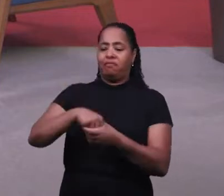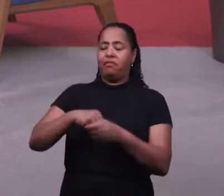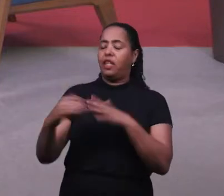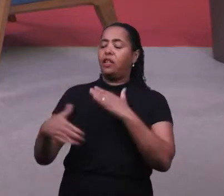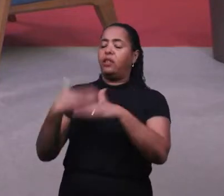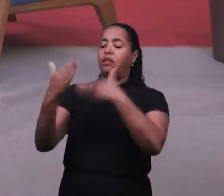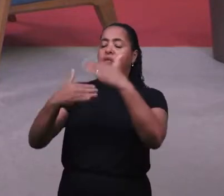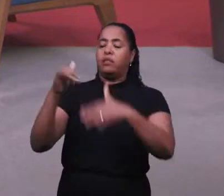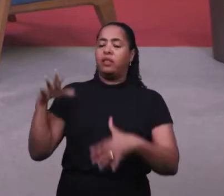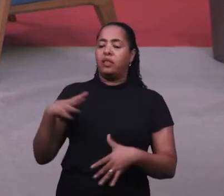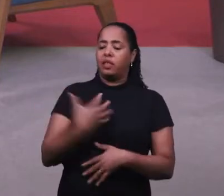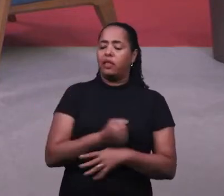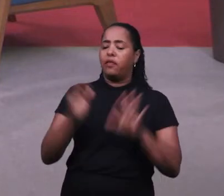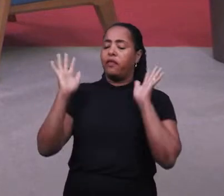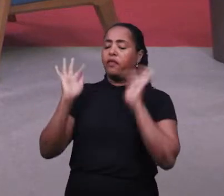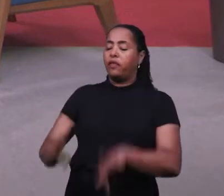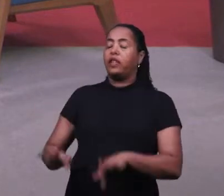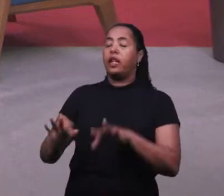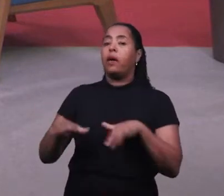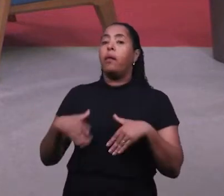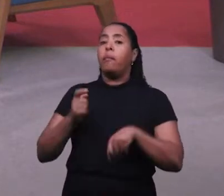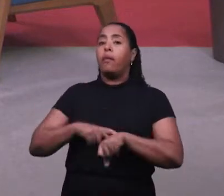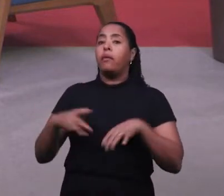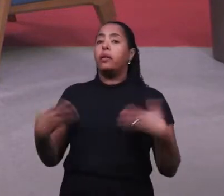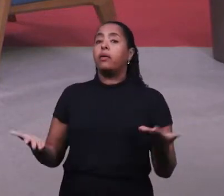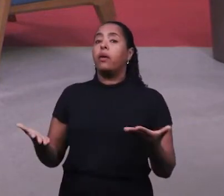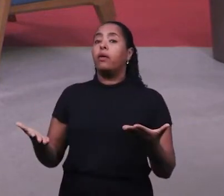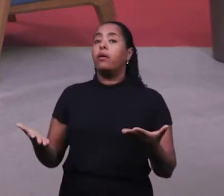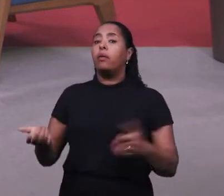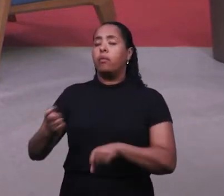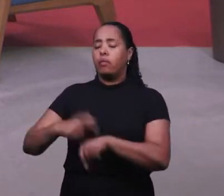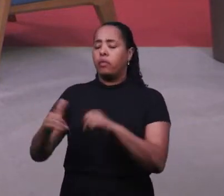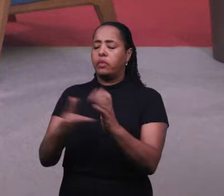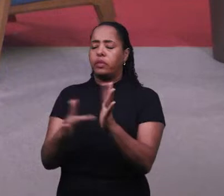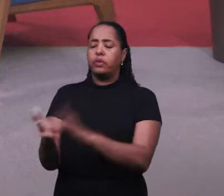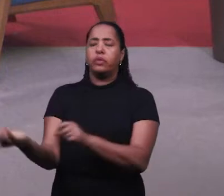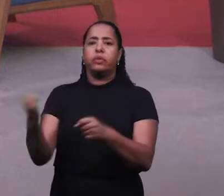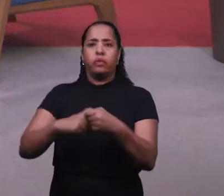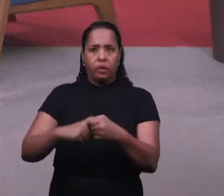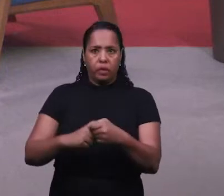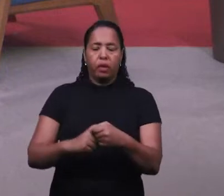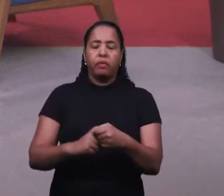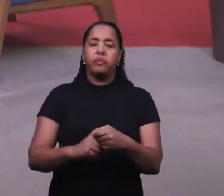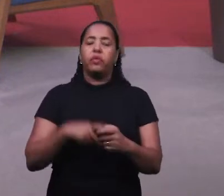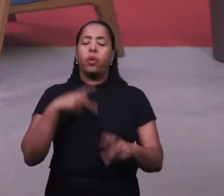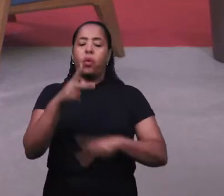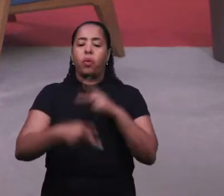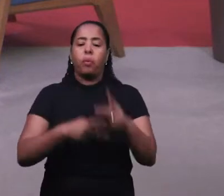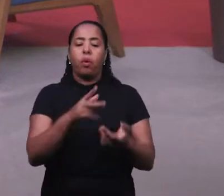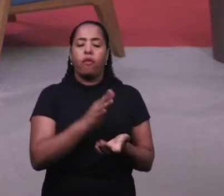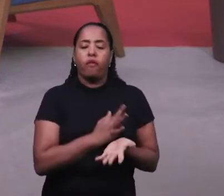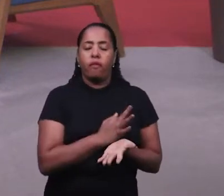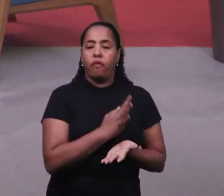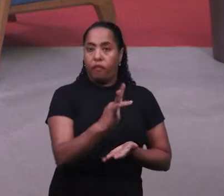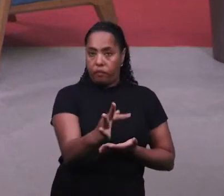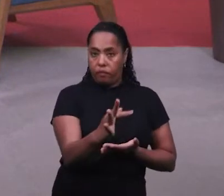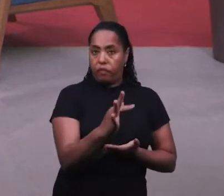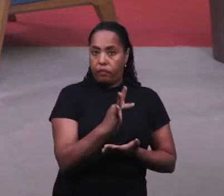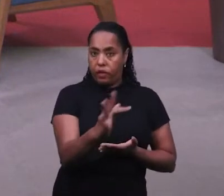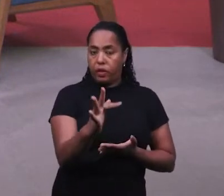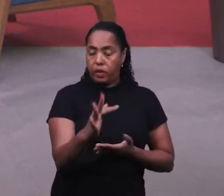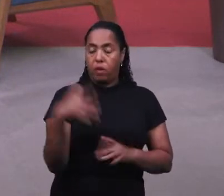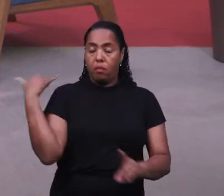bataille-ci, elle est de tous les jours. Dans le processus du salut, elle va finir quand Jésus reviendra. Les